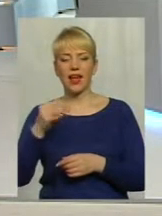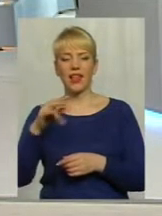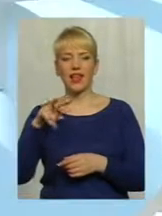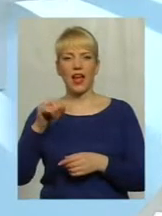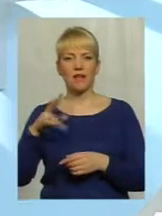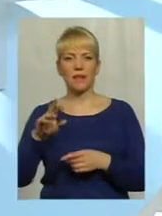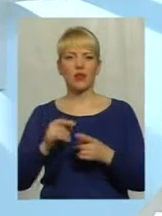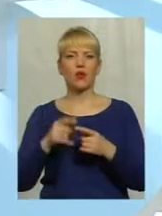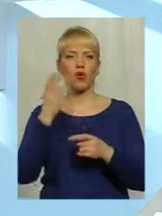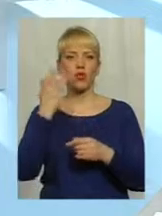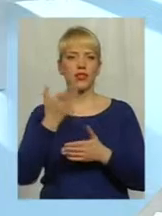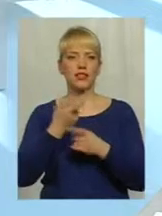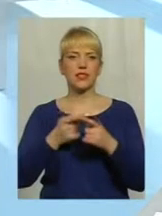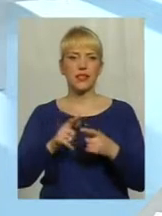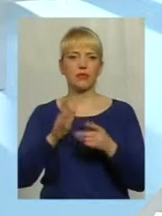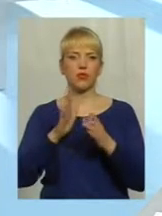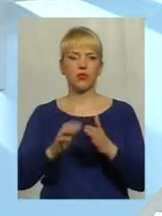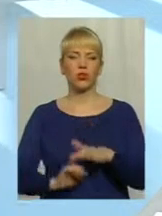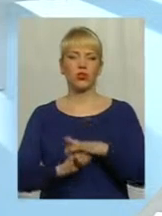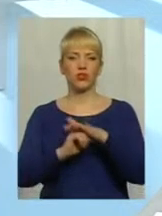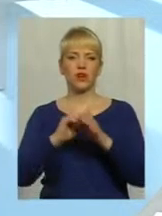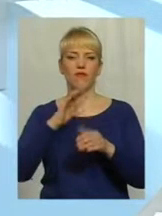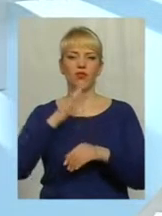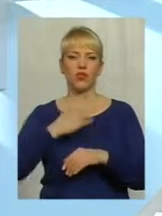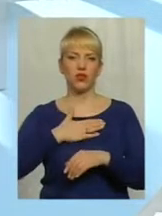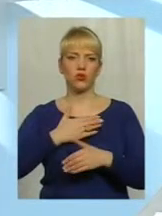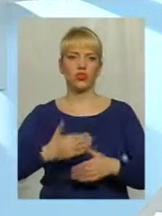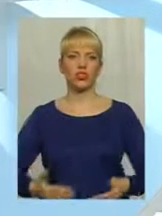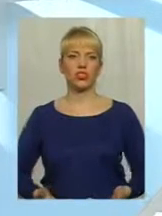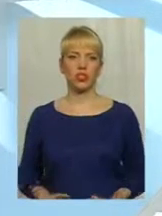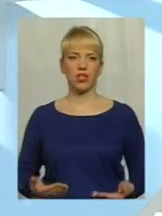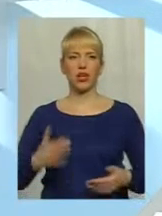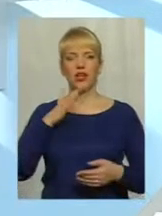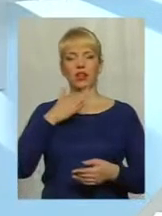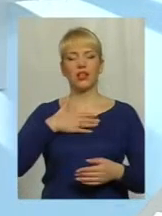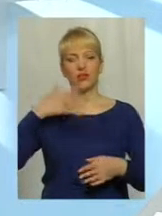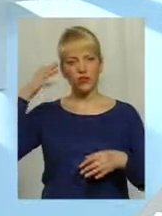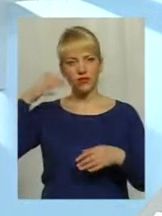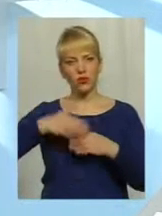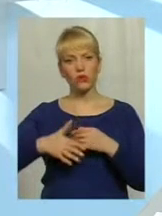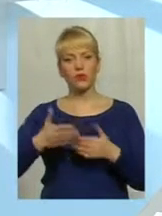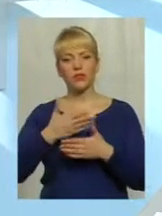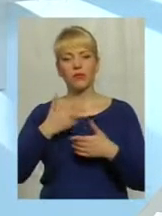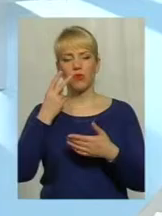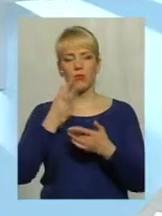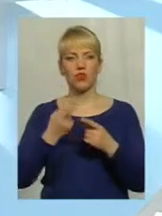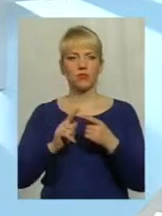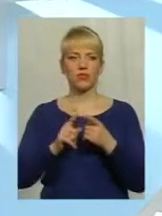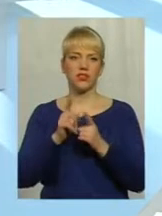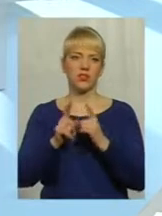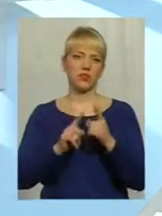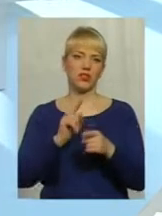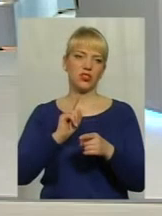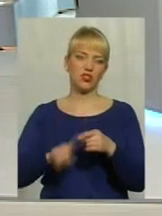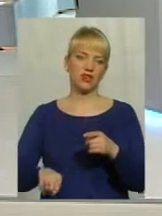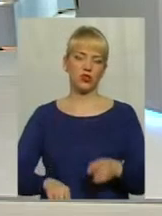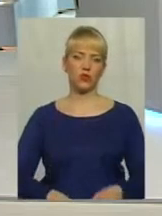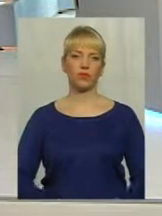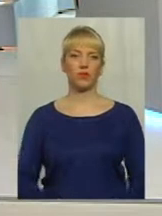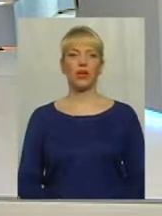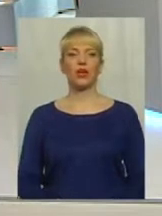основою нашого життя, нашої свідомості, ми побачимо ці зміни. І дуже швидко. Скажіть,